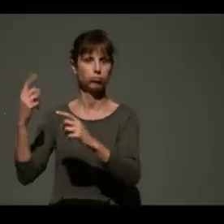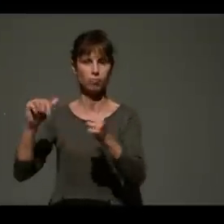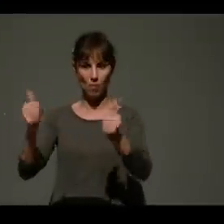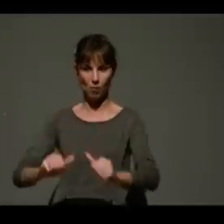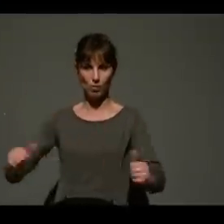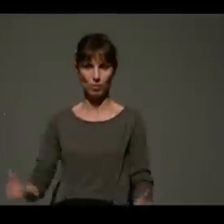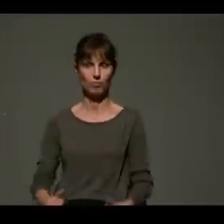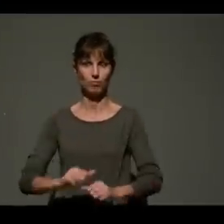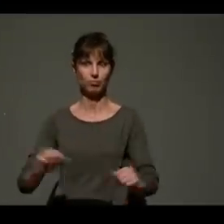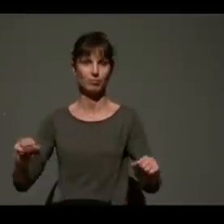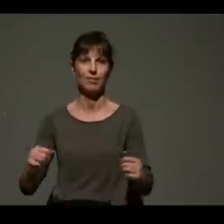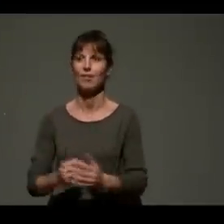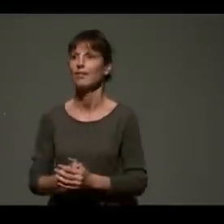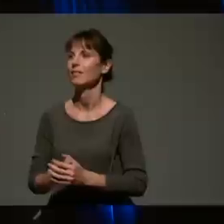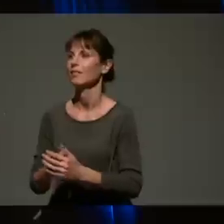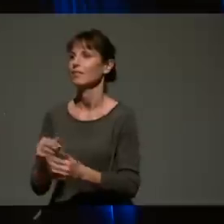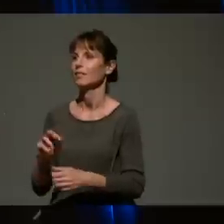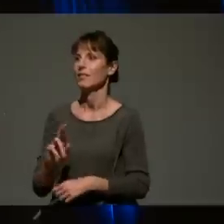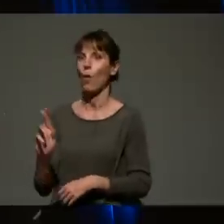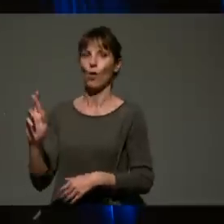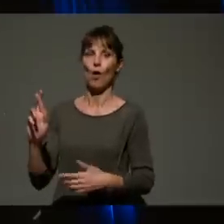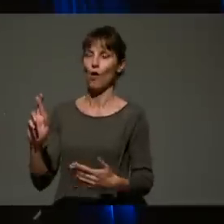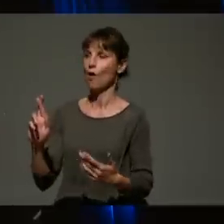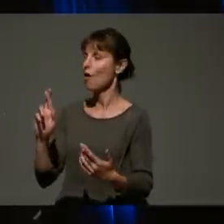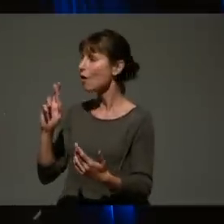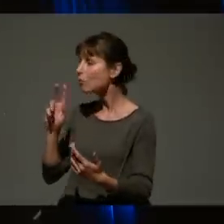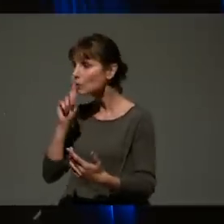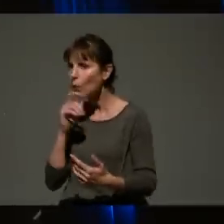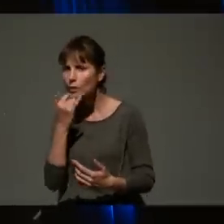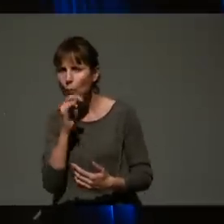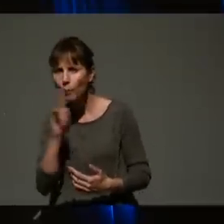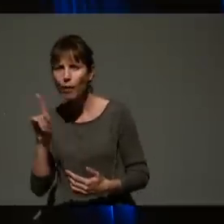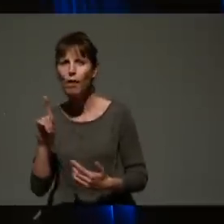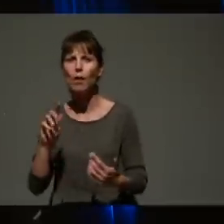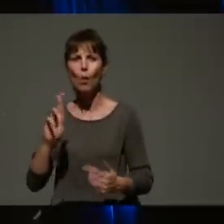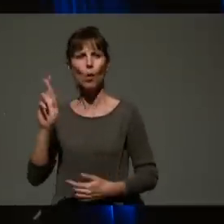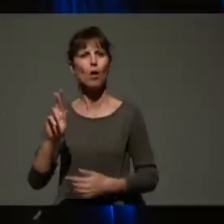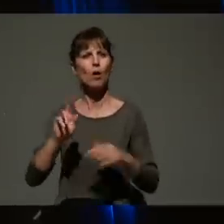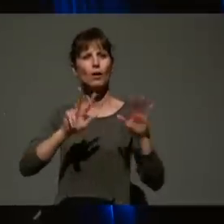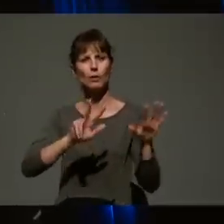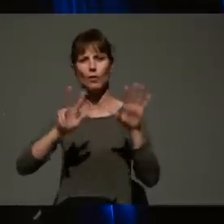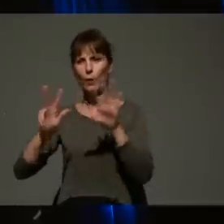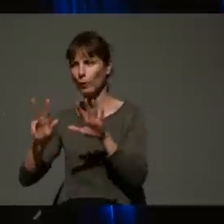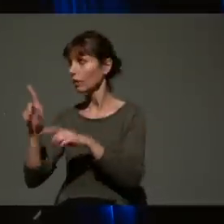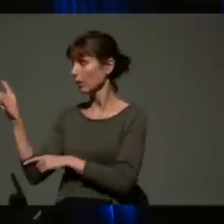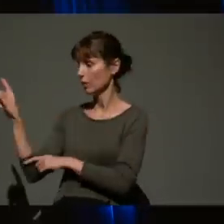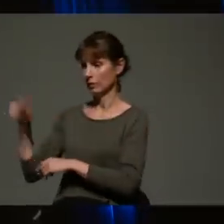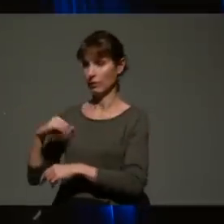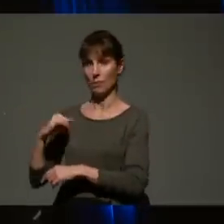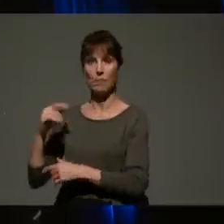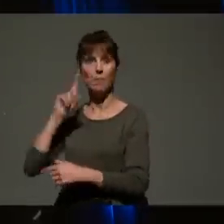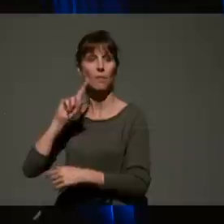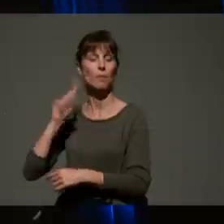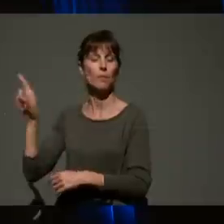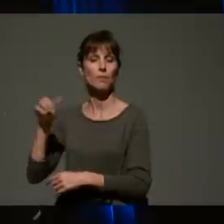sa morphologie. Les records, sauf erreur de ma part, mais je ne crois pas me tromper, les records de 88 de Florence Griffith-Joyner n'ont jamais été